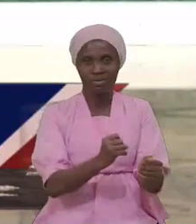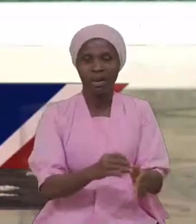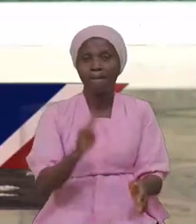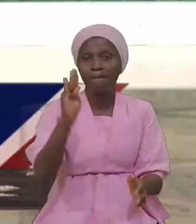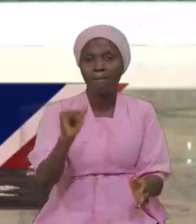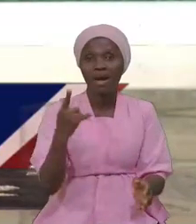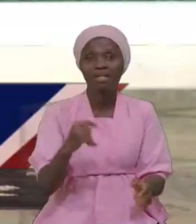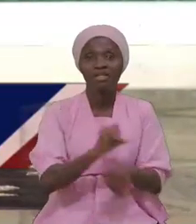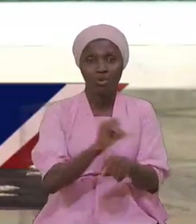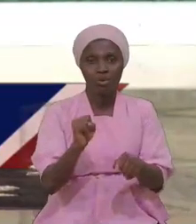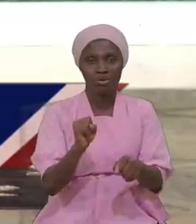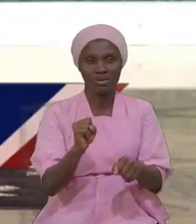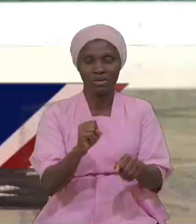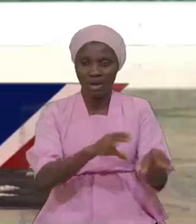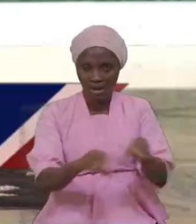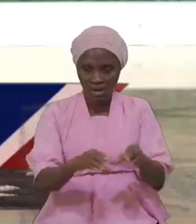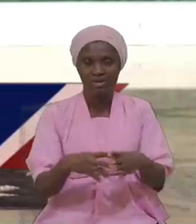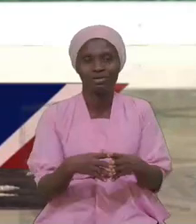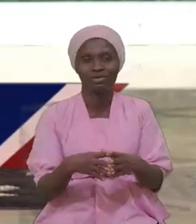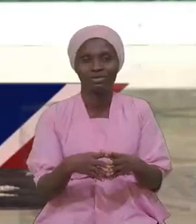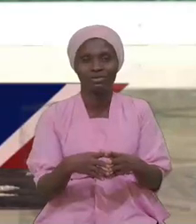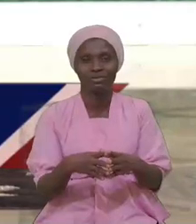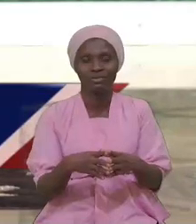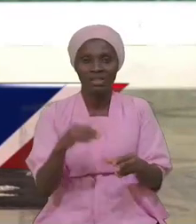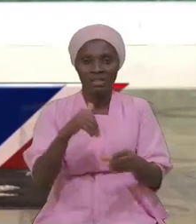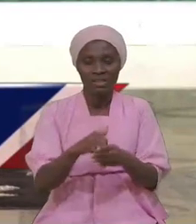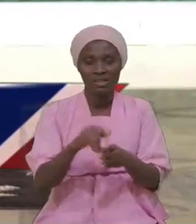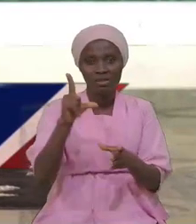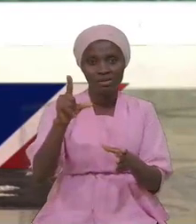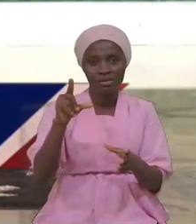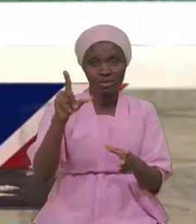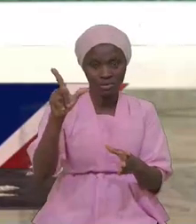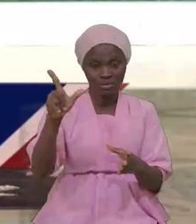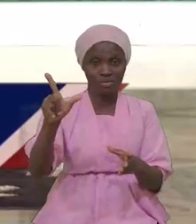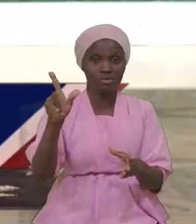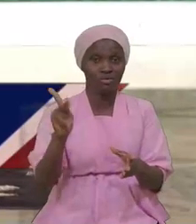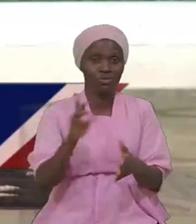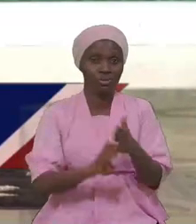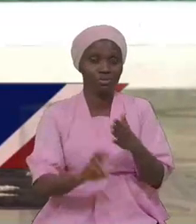actes. Luc 17, verset 11.